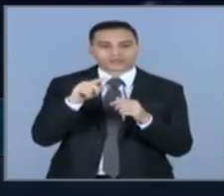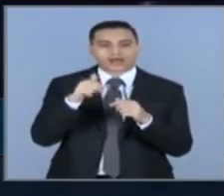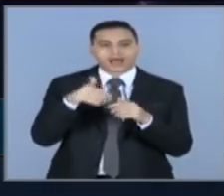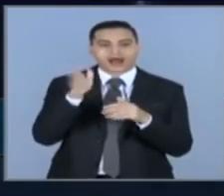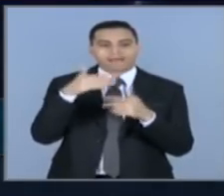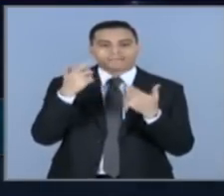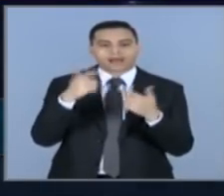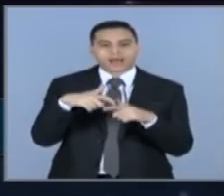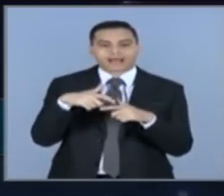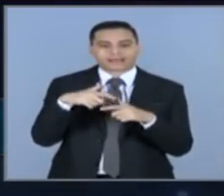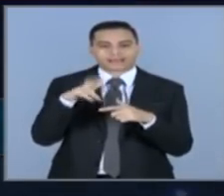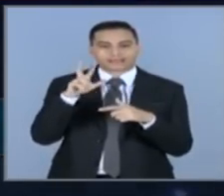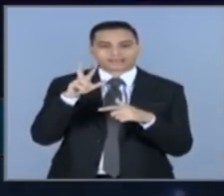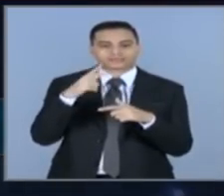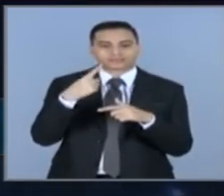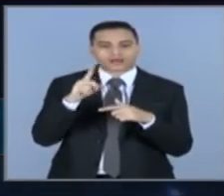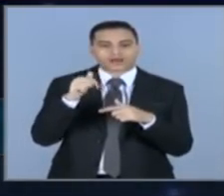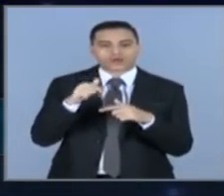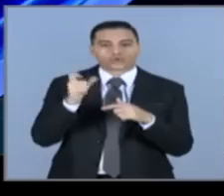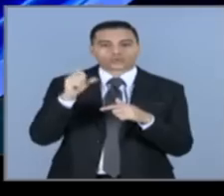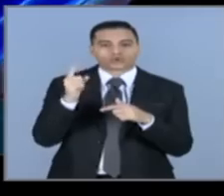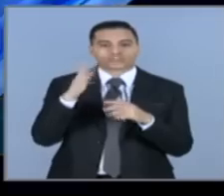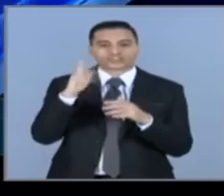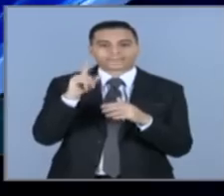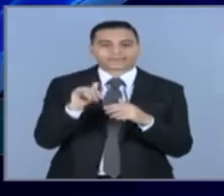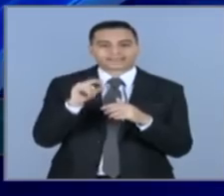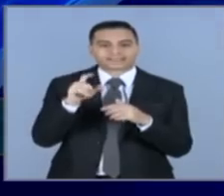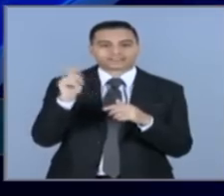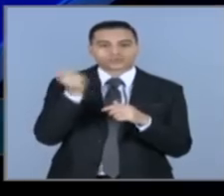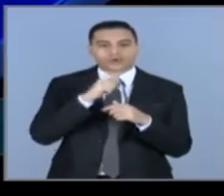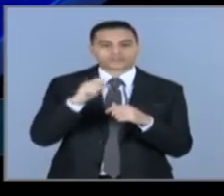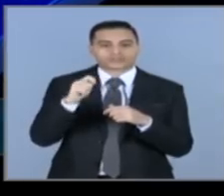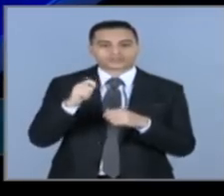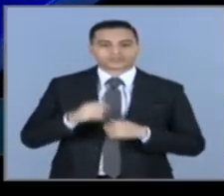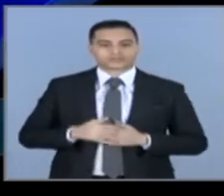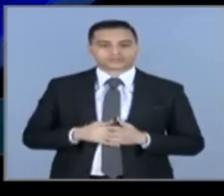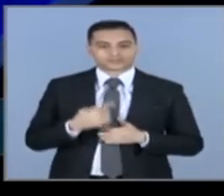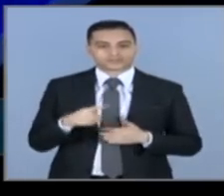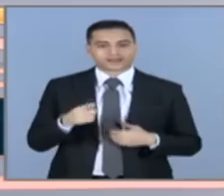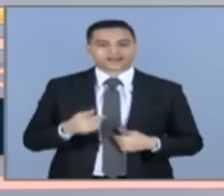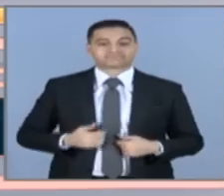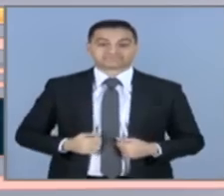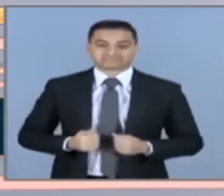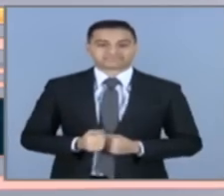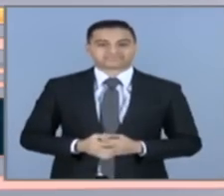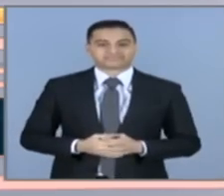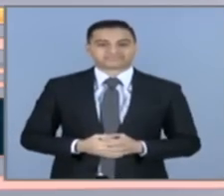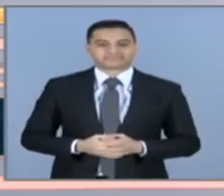إيطاليا؟ ثلاثة. صح. نور الشربيني هي بطلة مصرية عالمية. صح.